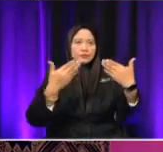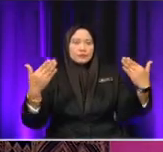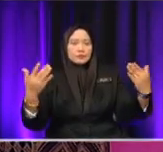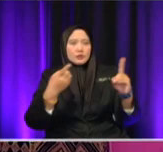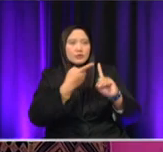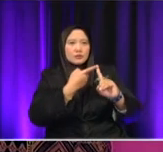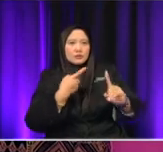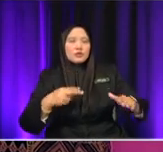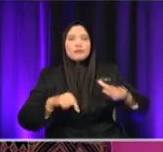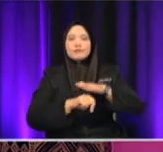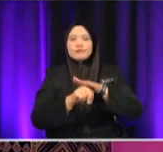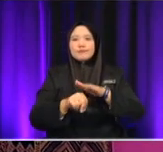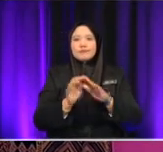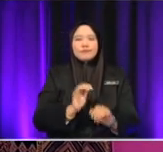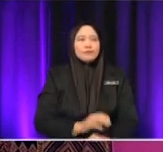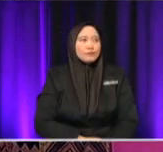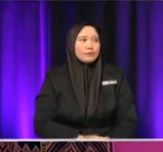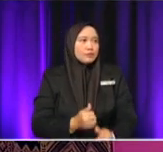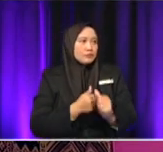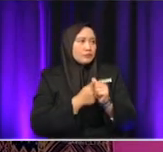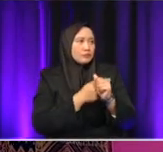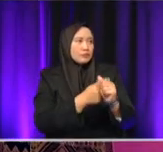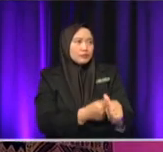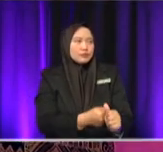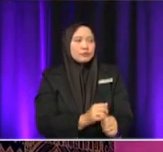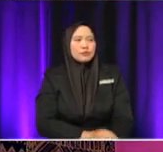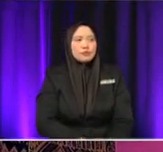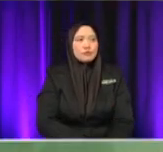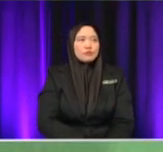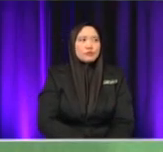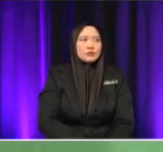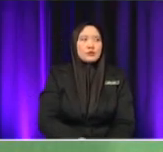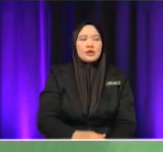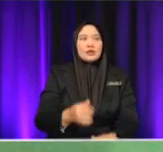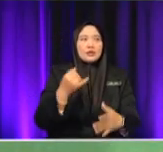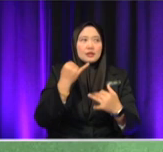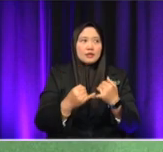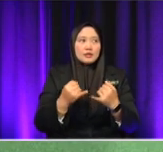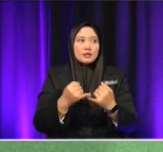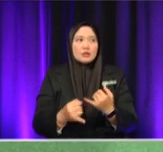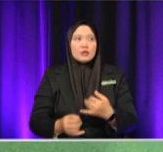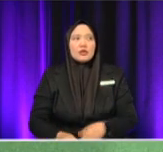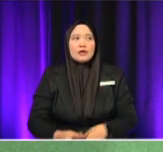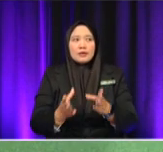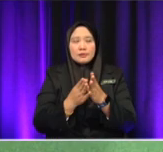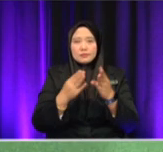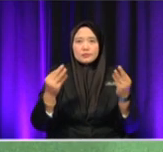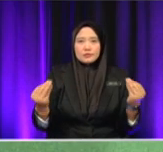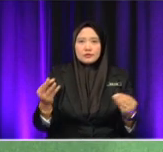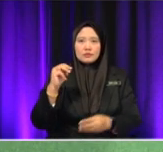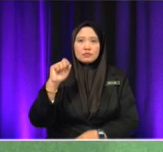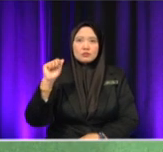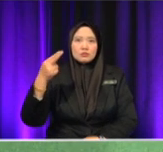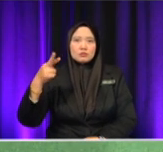api neraka Baiklah seterusnya tanggung jawab suami yang kelima ama Langsa ikan mahar yang belum dijelaskan jika